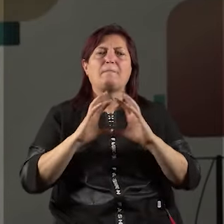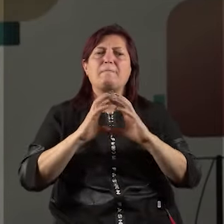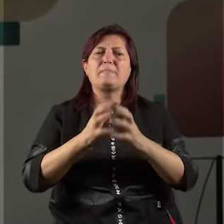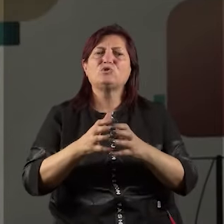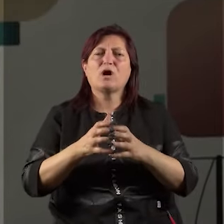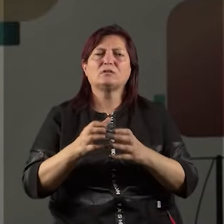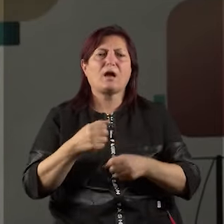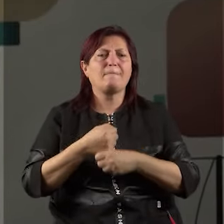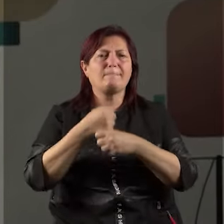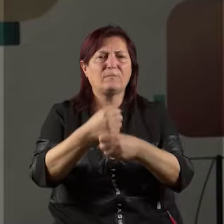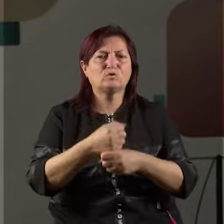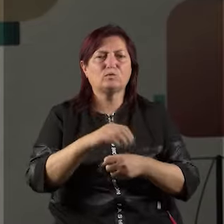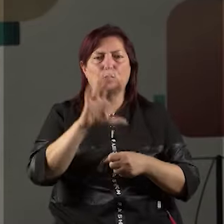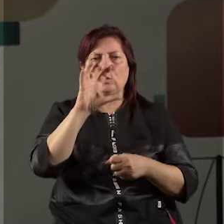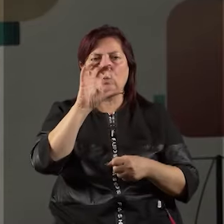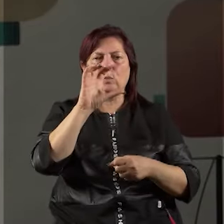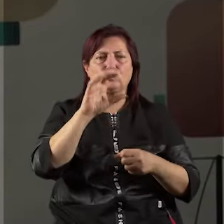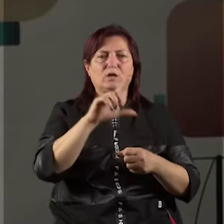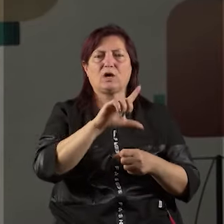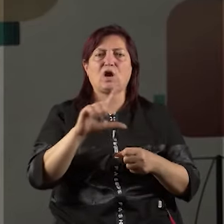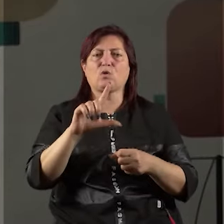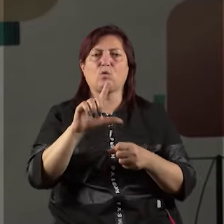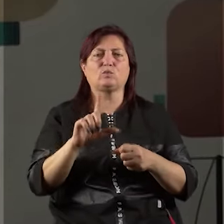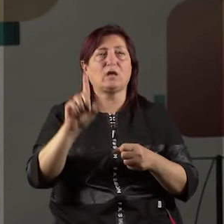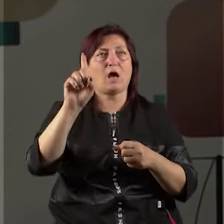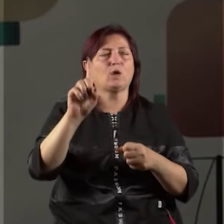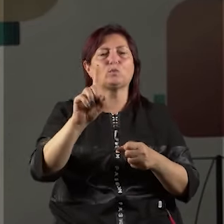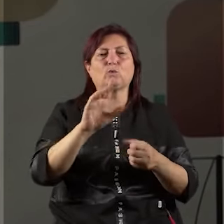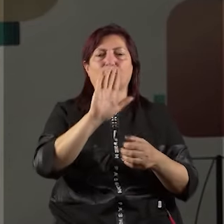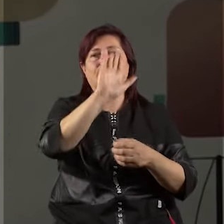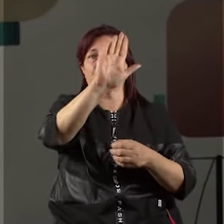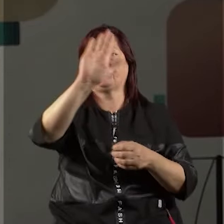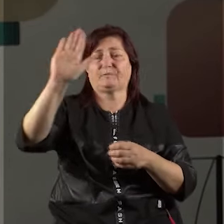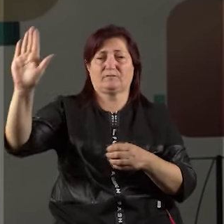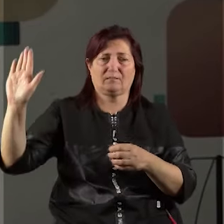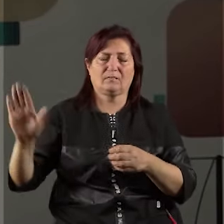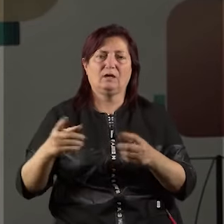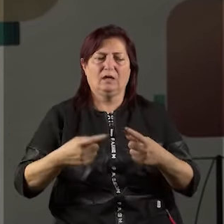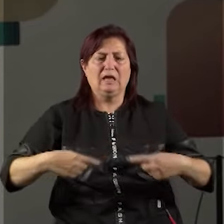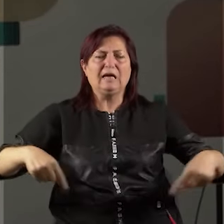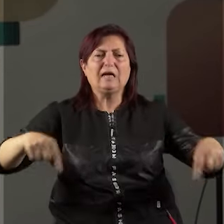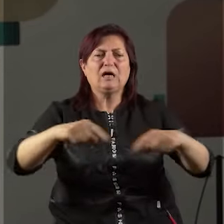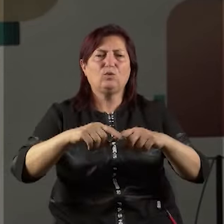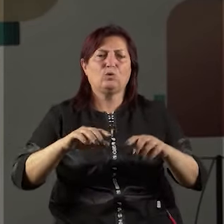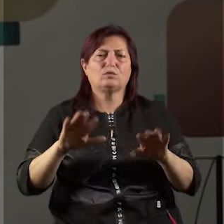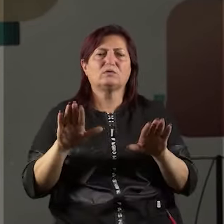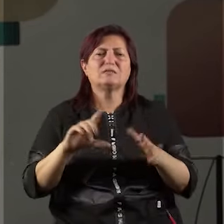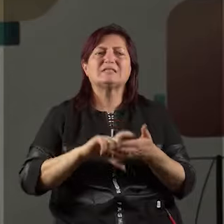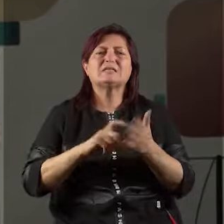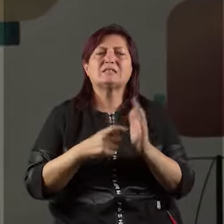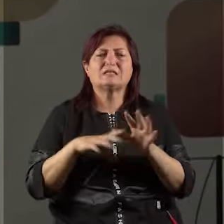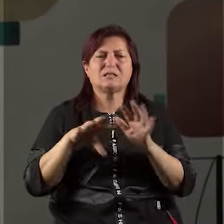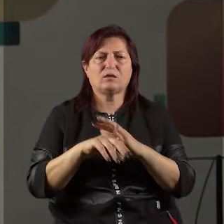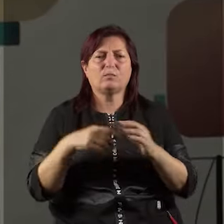գրողների լուսանկարները մեր երկրորդ հարկում, մեր կլոր սրահում դասական գրողների, ուրեմն